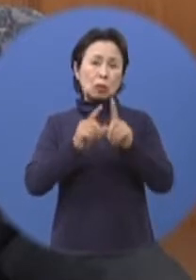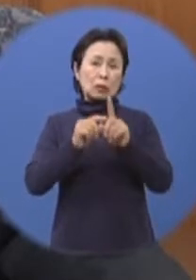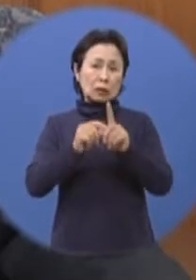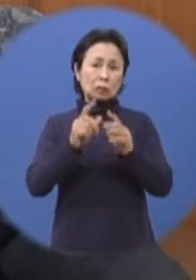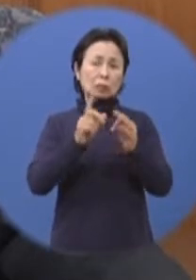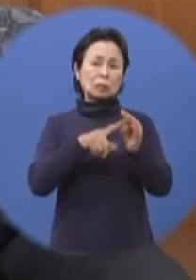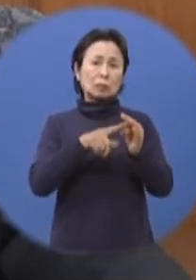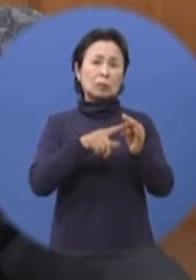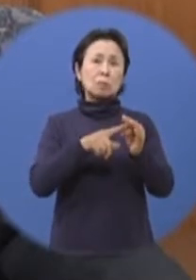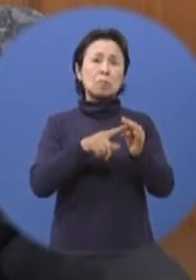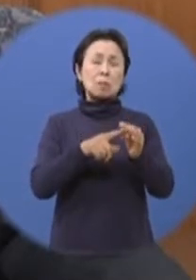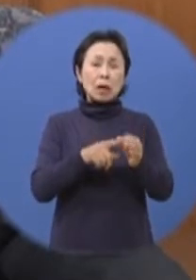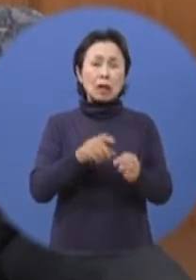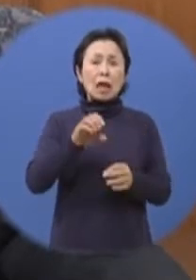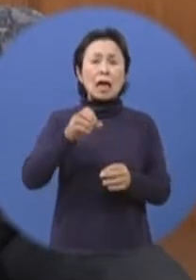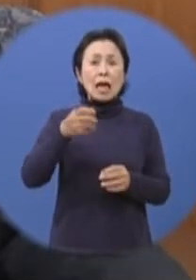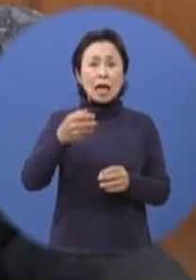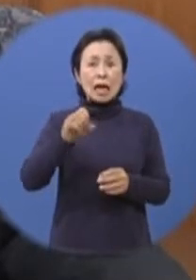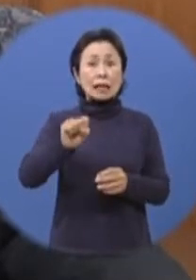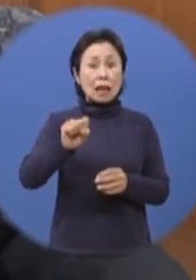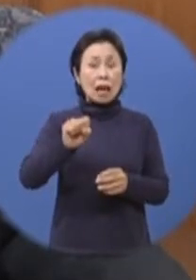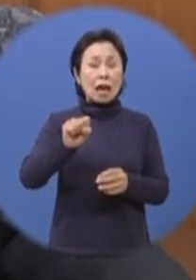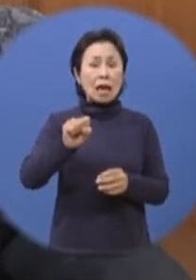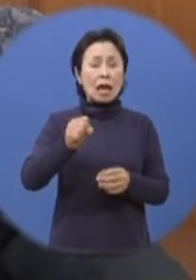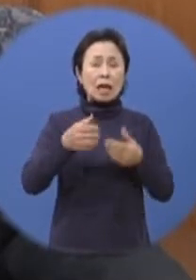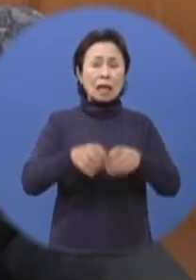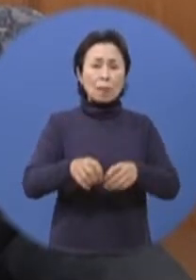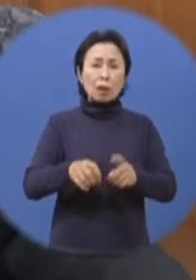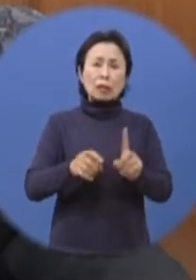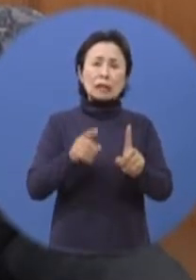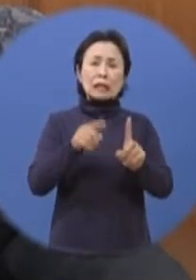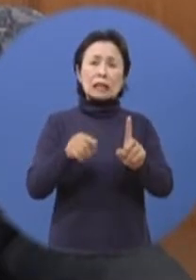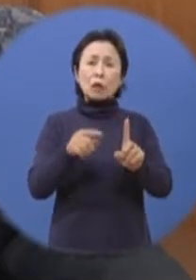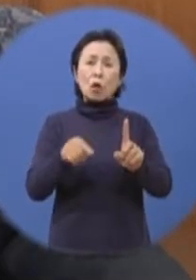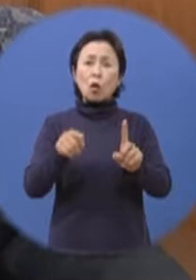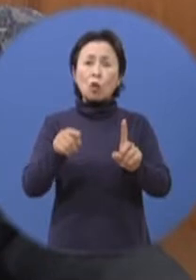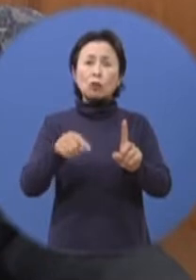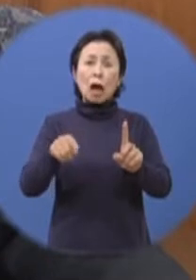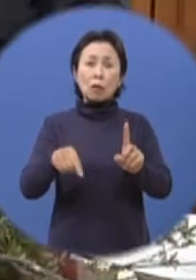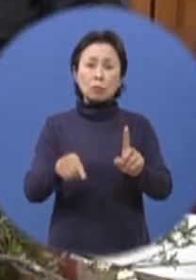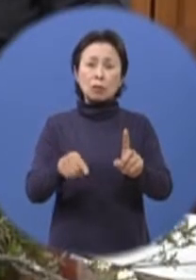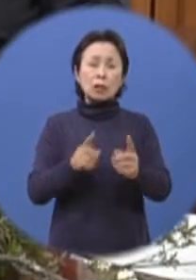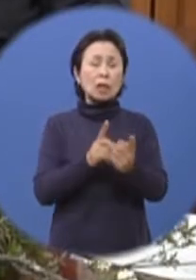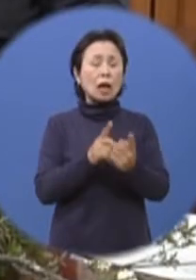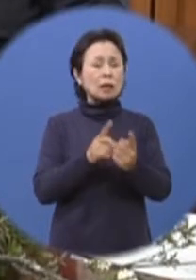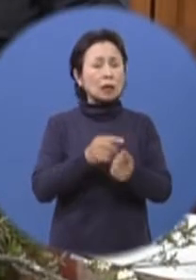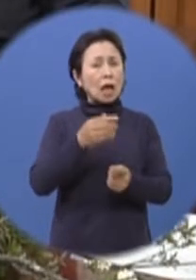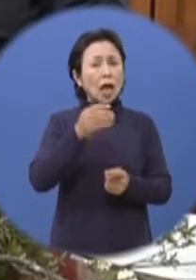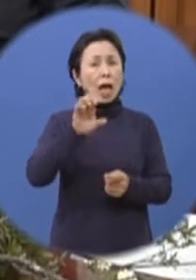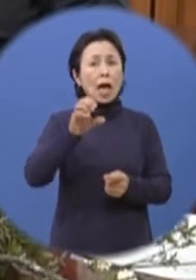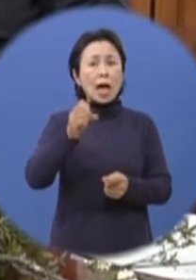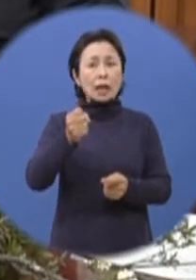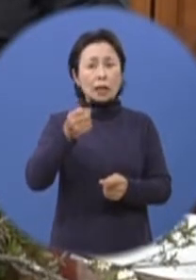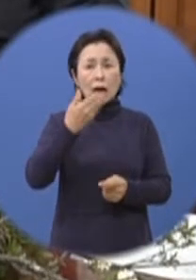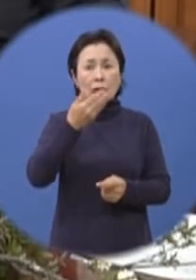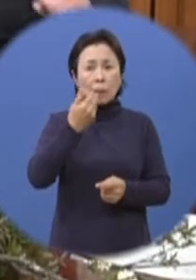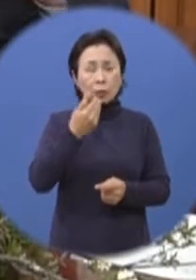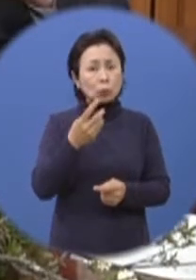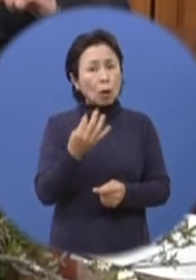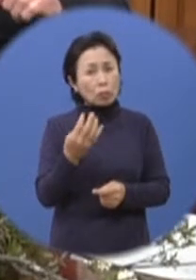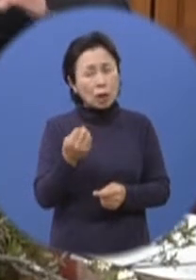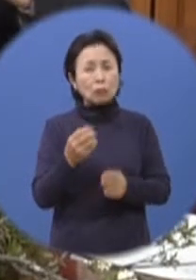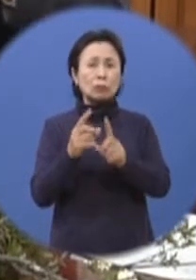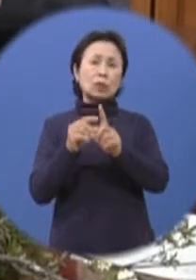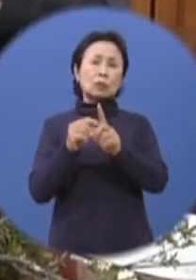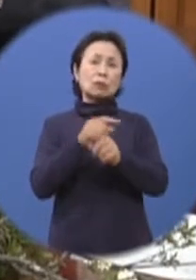言ったも月黒7なんですよね私はどんだけ据えた打ったかじるそういうなリズムあるんですよ前からの新潟